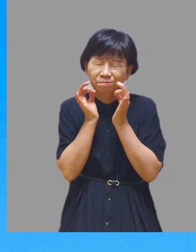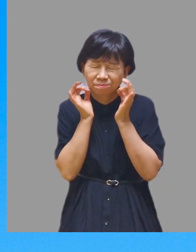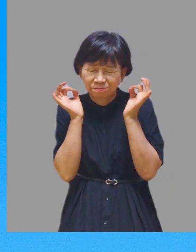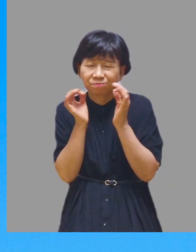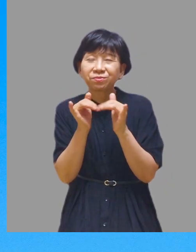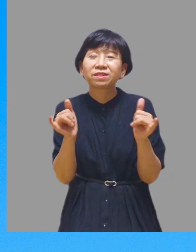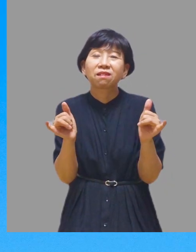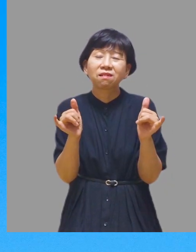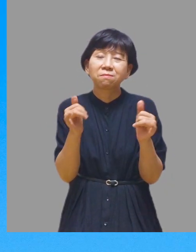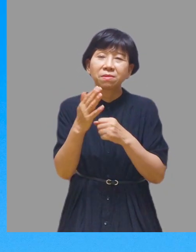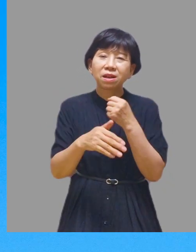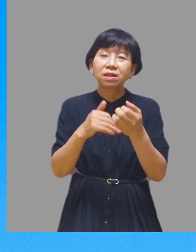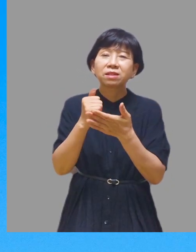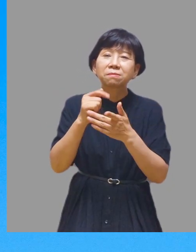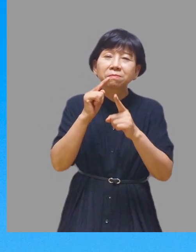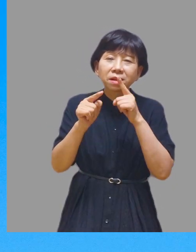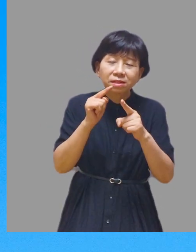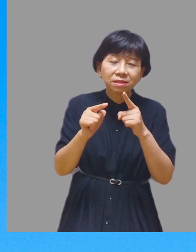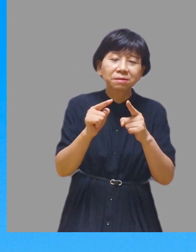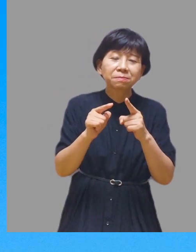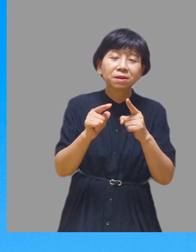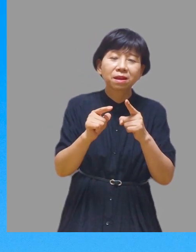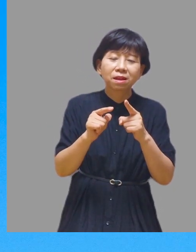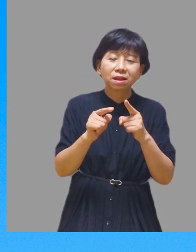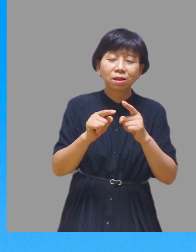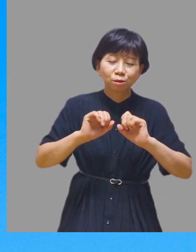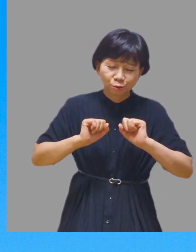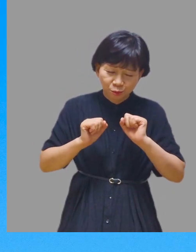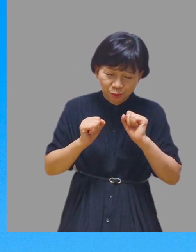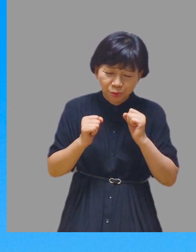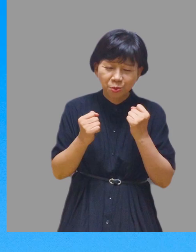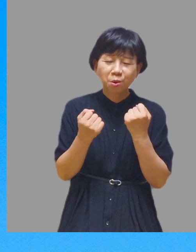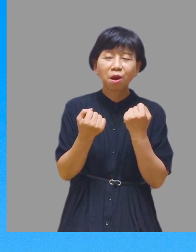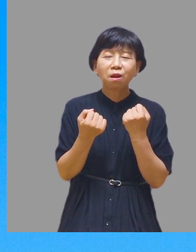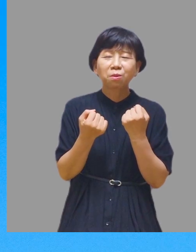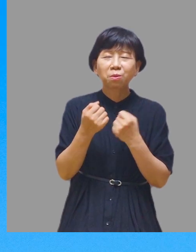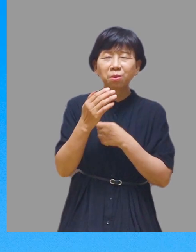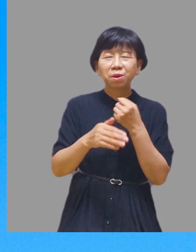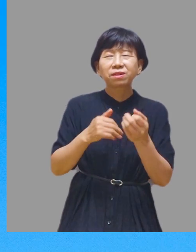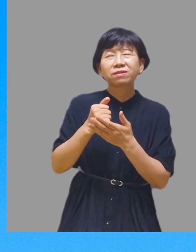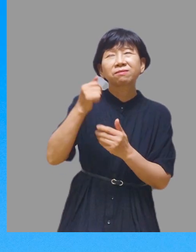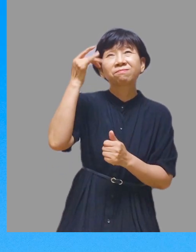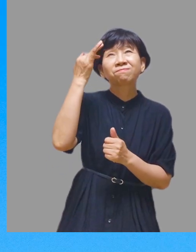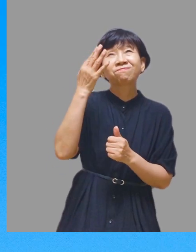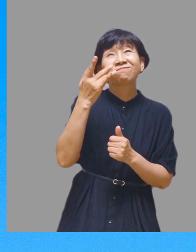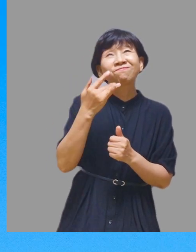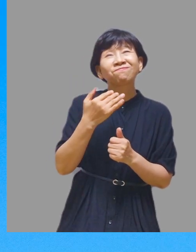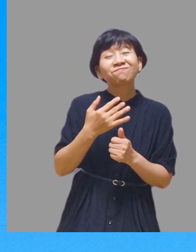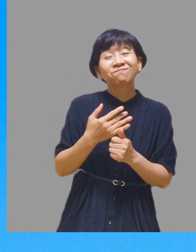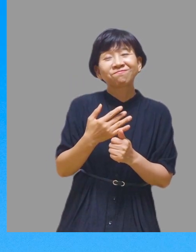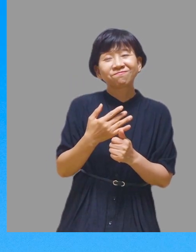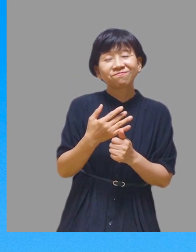분이에요. 하나님의 말씀이 있으면 그 말씀에, 그 하나님의 임하심에